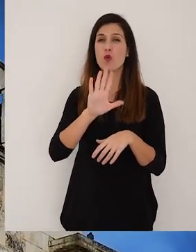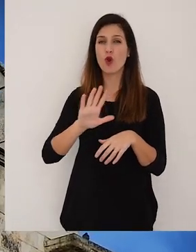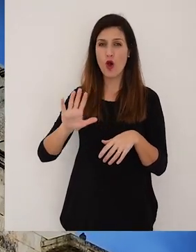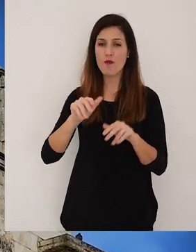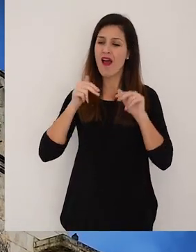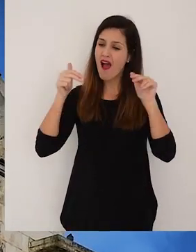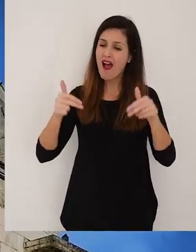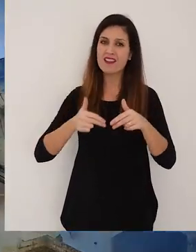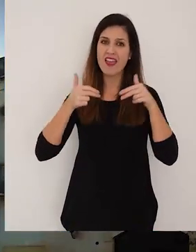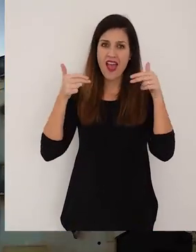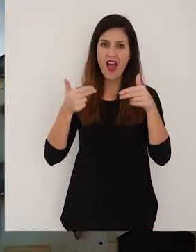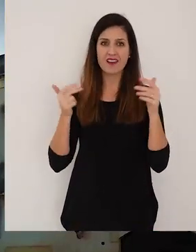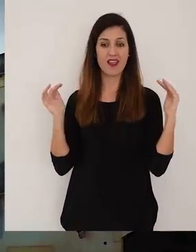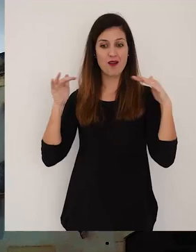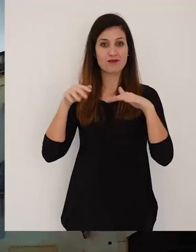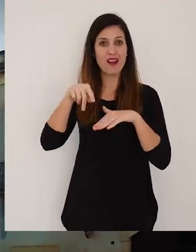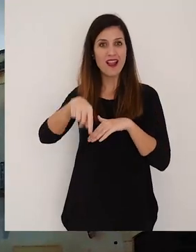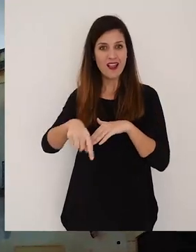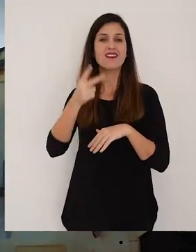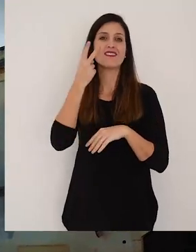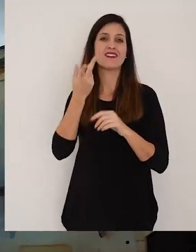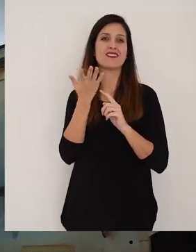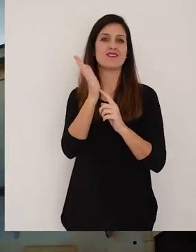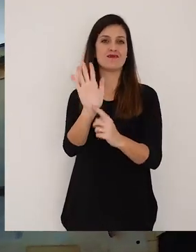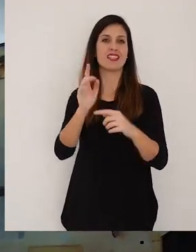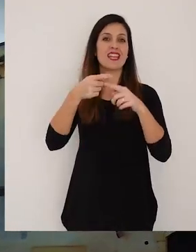secoli nel lembo di terra salentina.